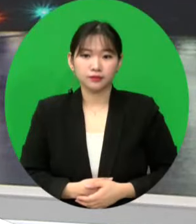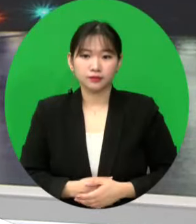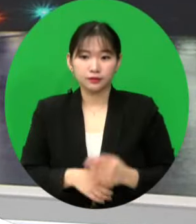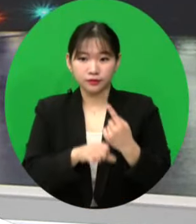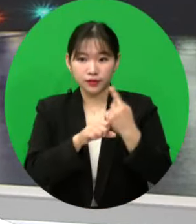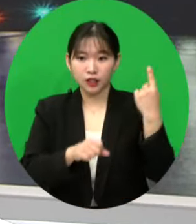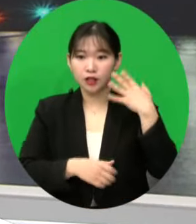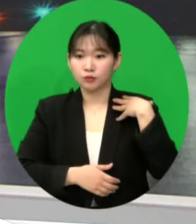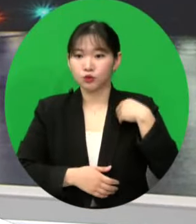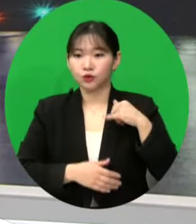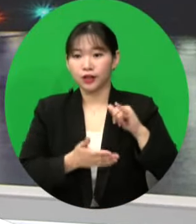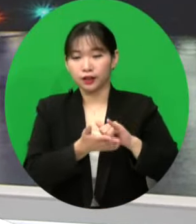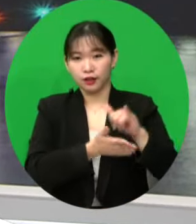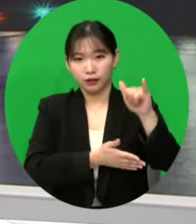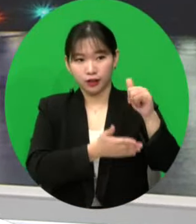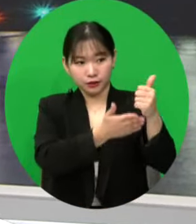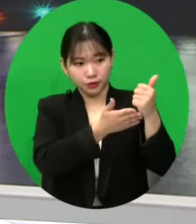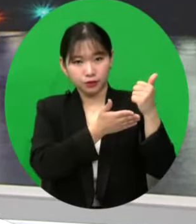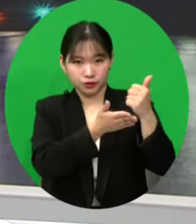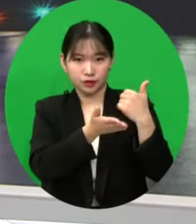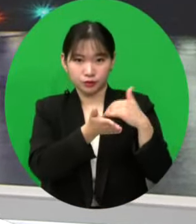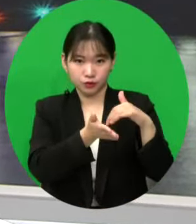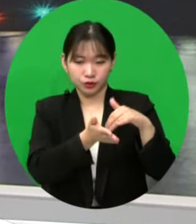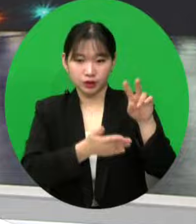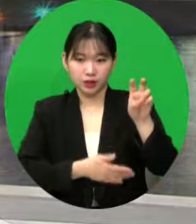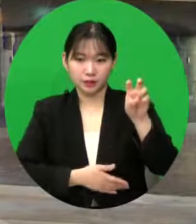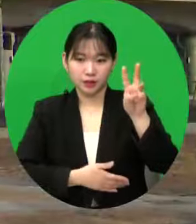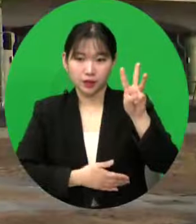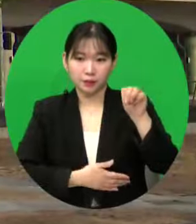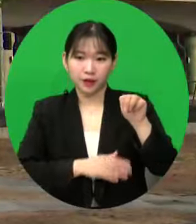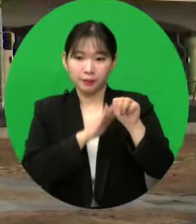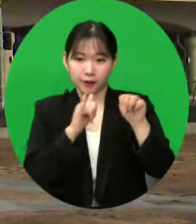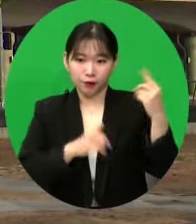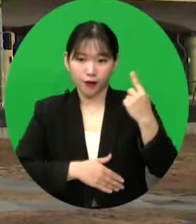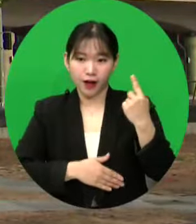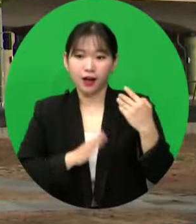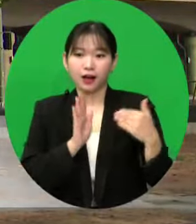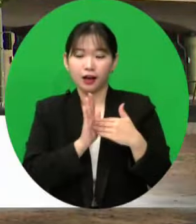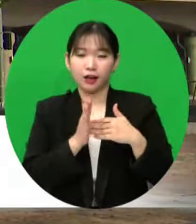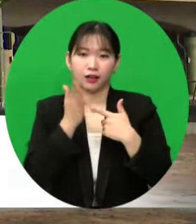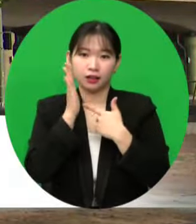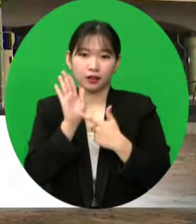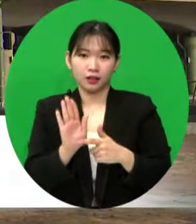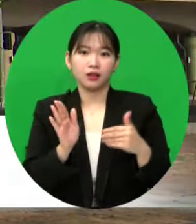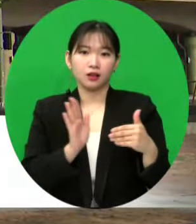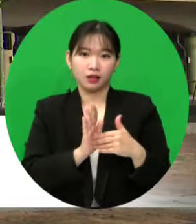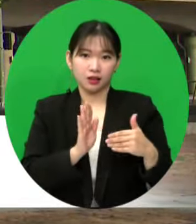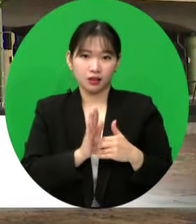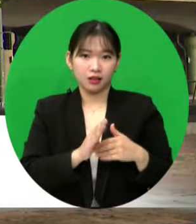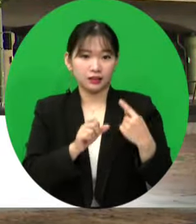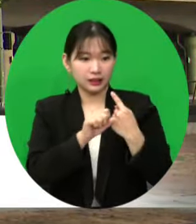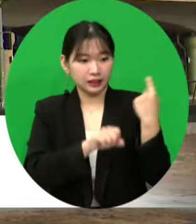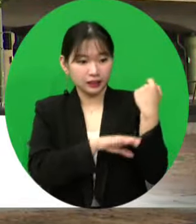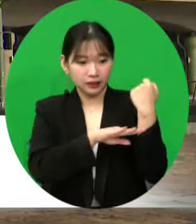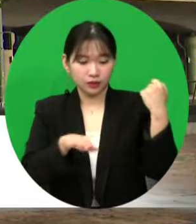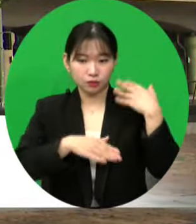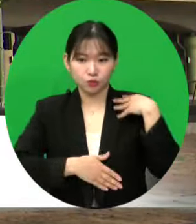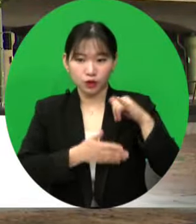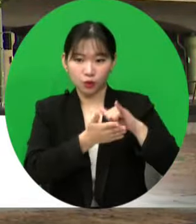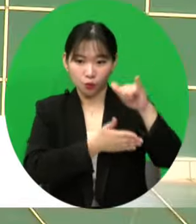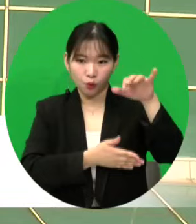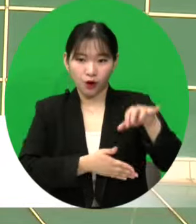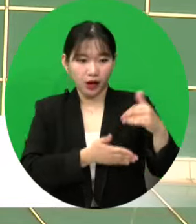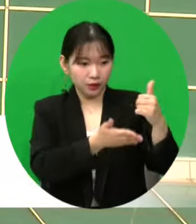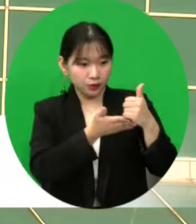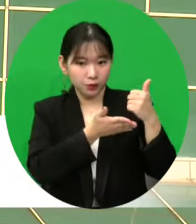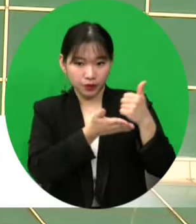지난해 무한 국제공항 이용객수가 23만 여명을 기록하는 것으로 나타났습니다 지난해 기준 무한 국제공항